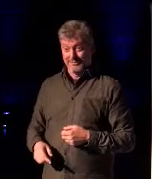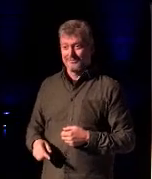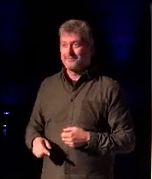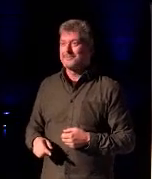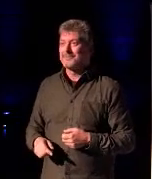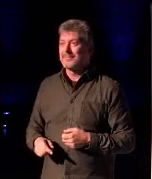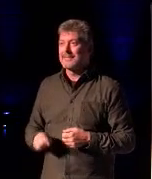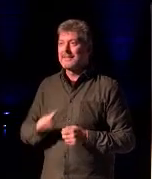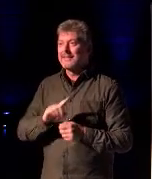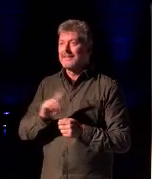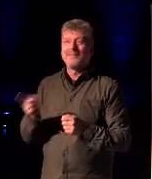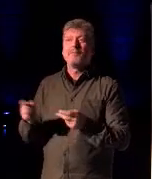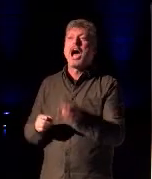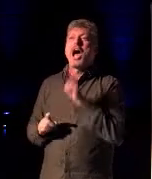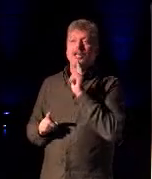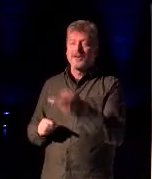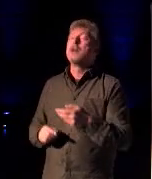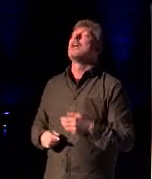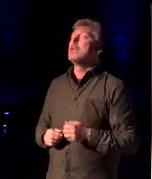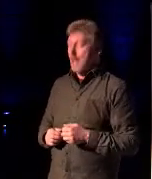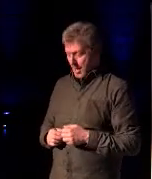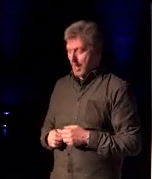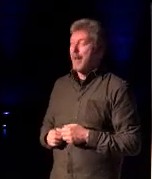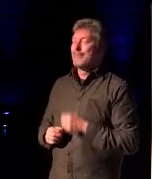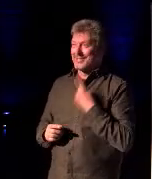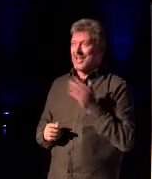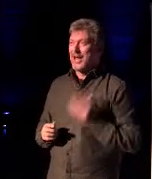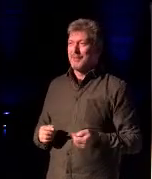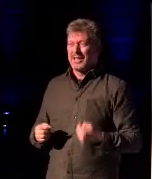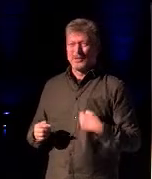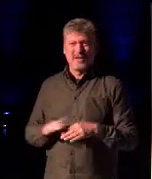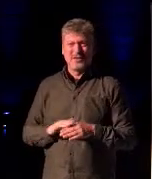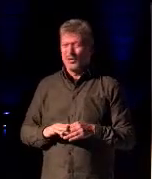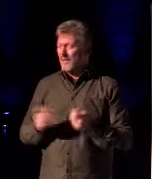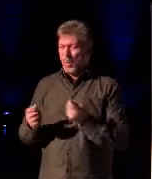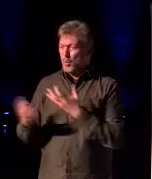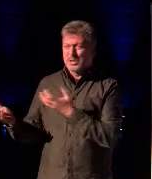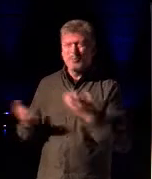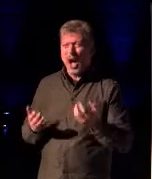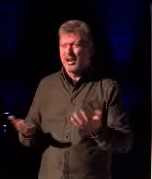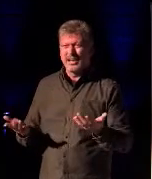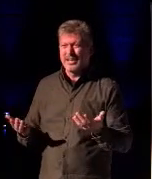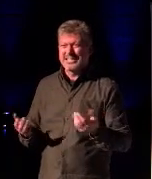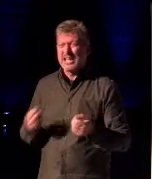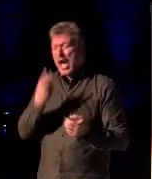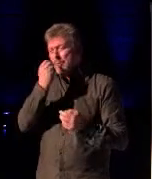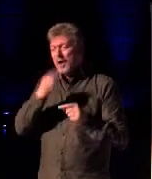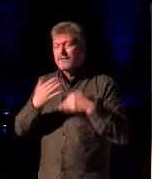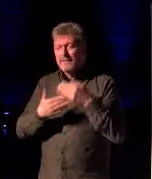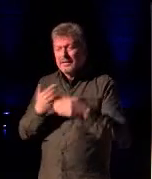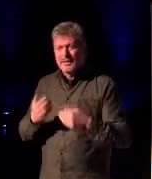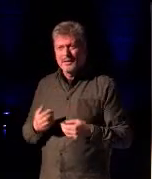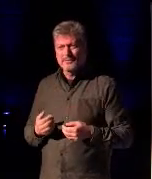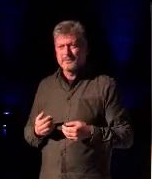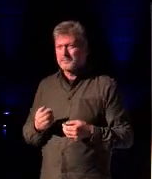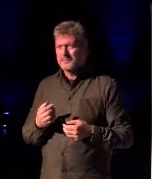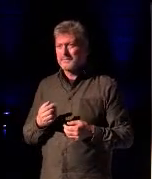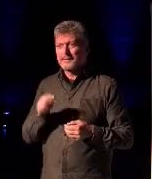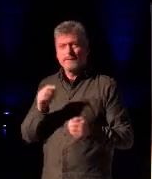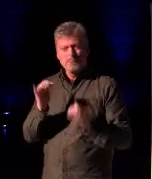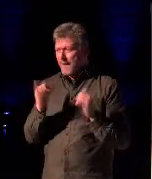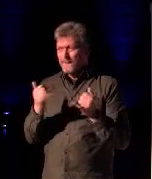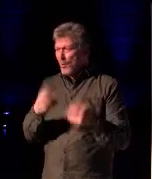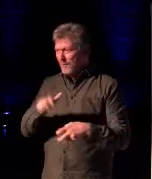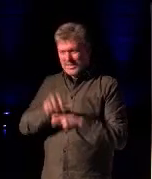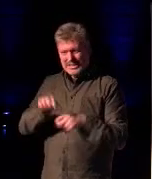Det var jo bare et svar på, det var ja. Og jeg kjente at det var noe som manglet, så jeg prøvde meg videre. Og det var,